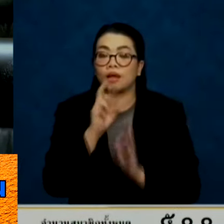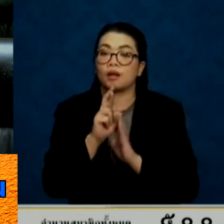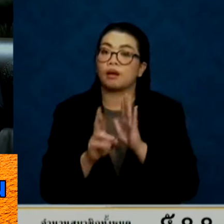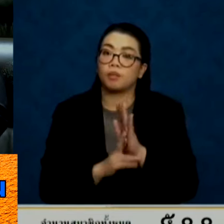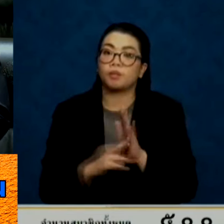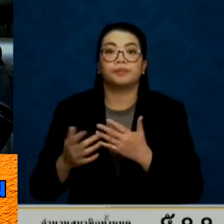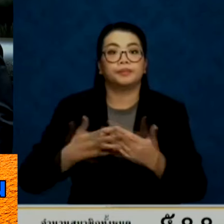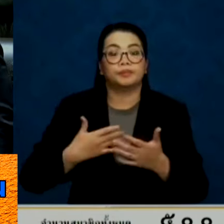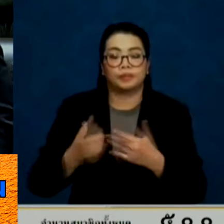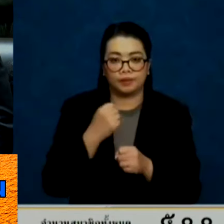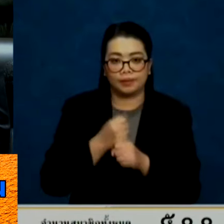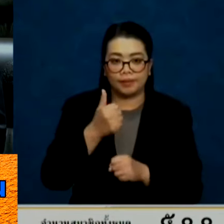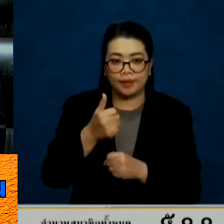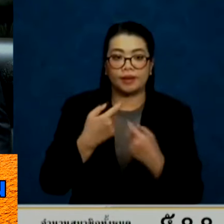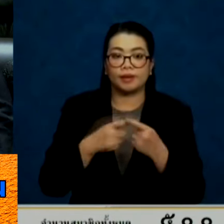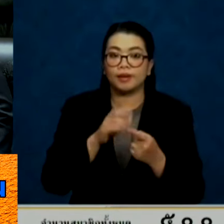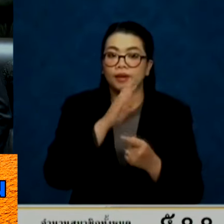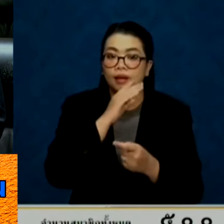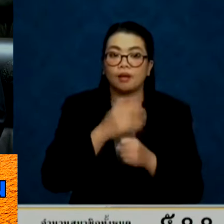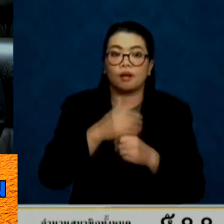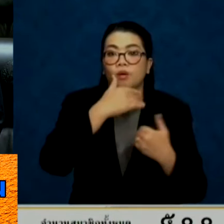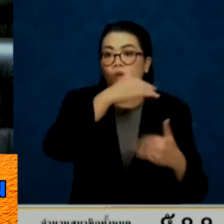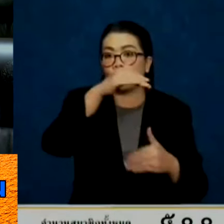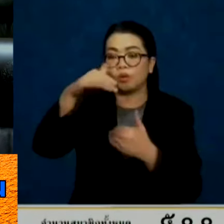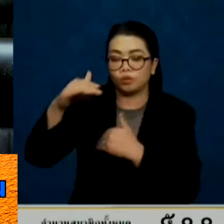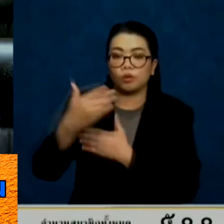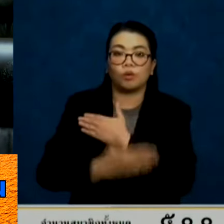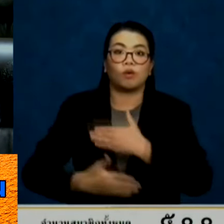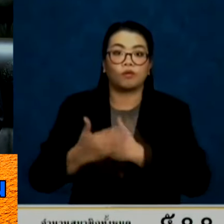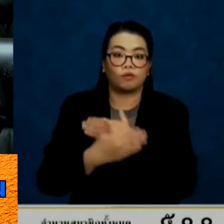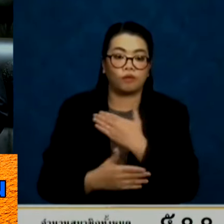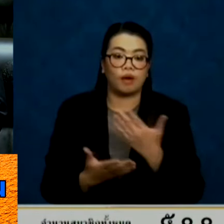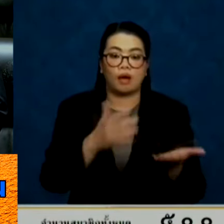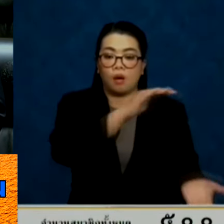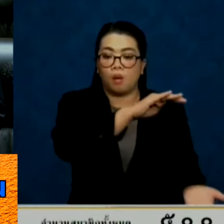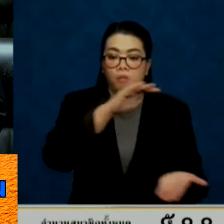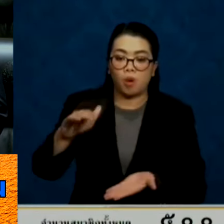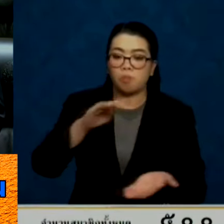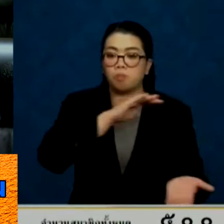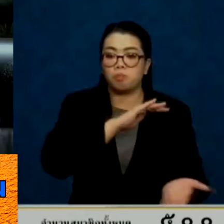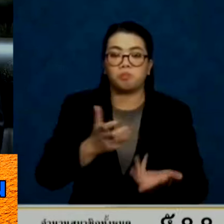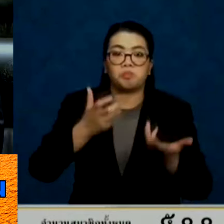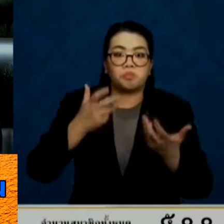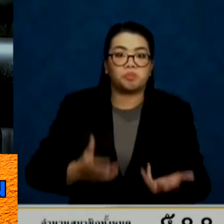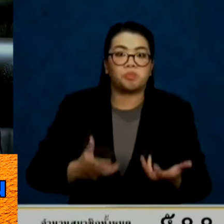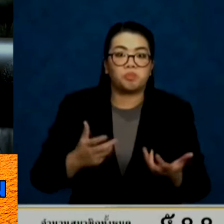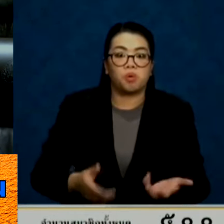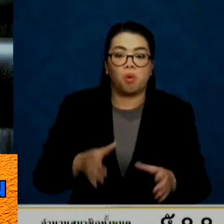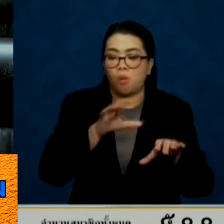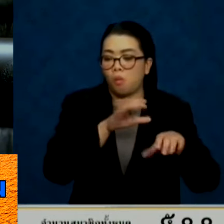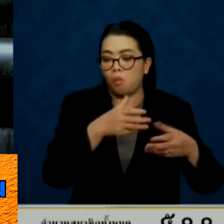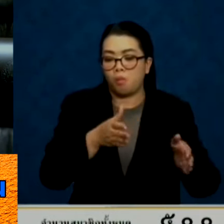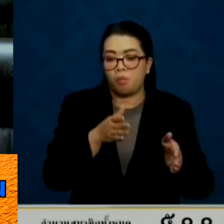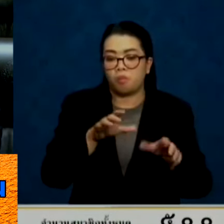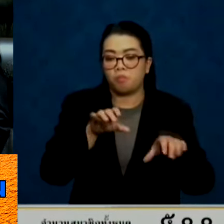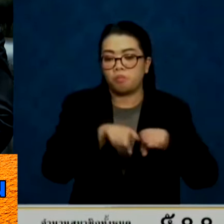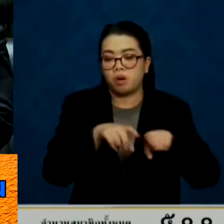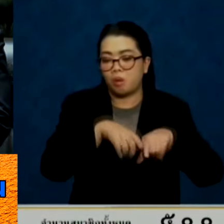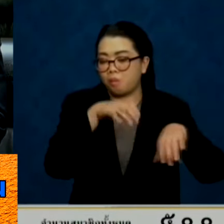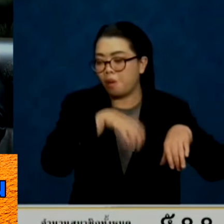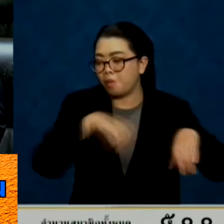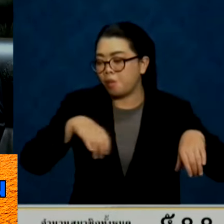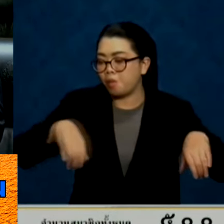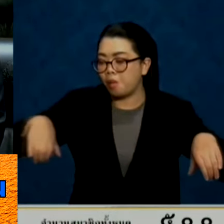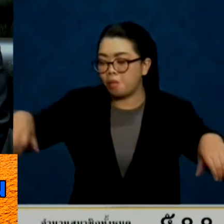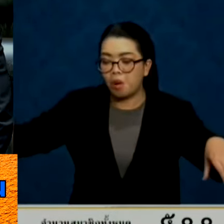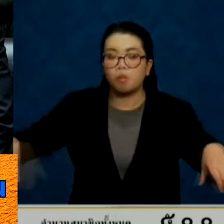รองนไมเปไรครั ทำได้แต่ถ้าเราใช้ขนส่งทางลางซึงสามารถขนถ่ายได้ทีละเป็น 2030 โรคกี้ ผมเชื่อว่ามัน